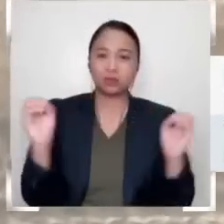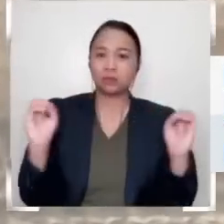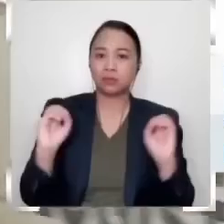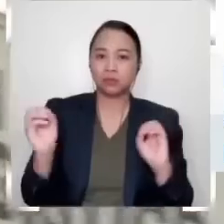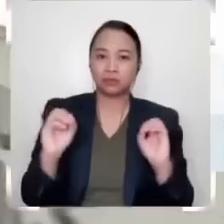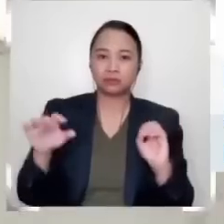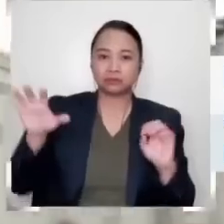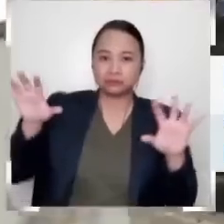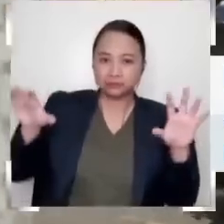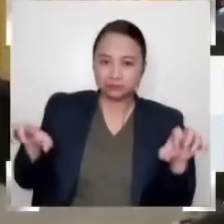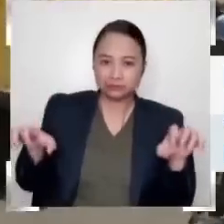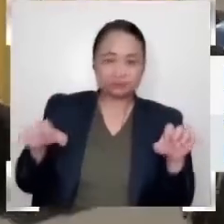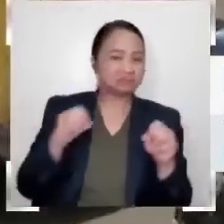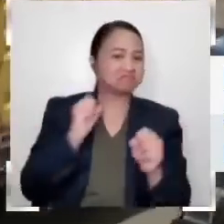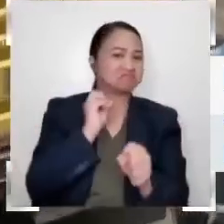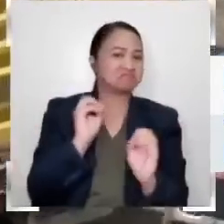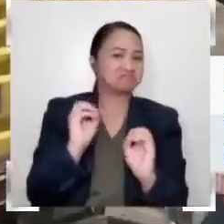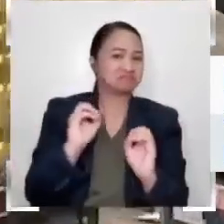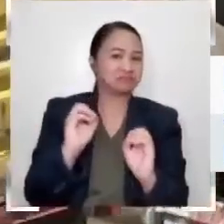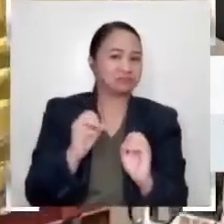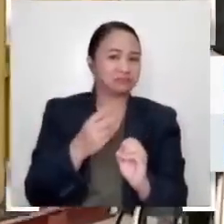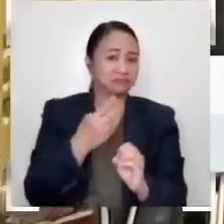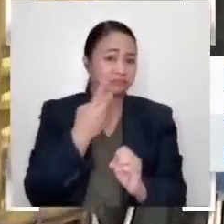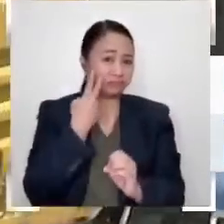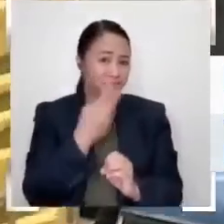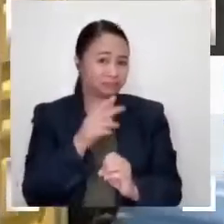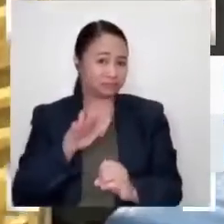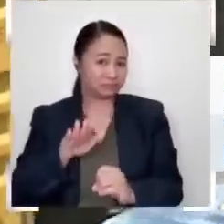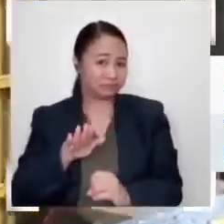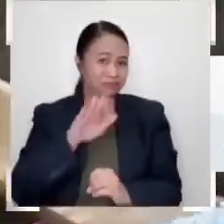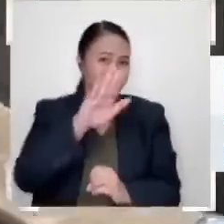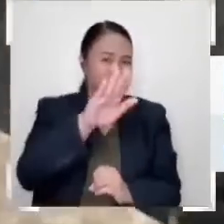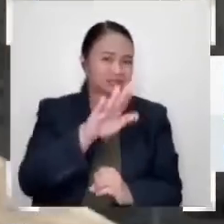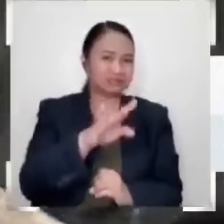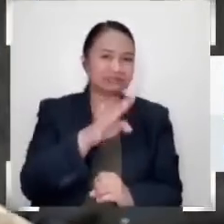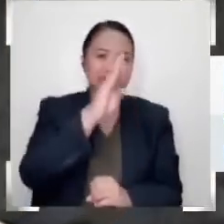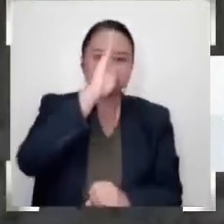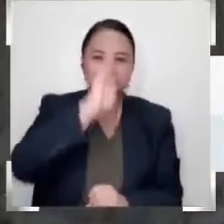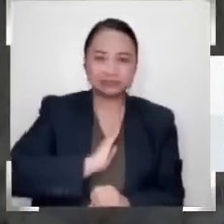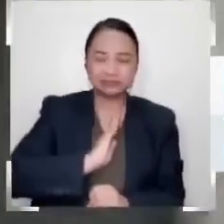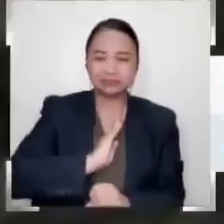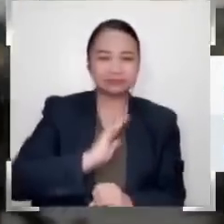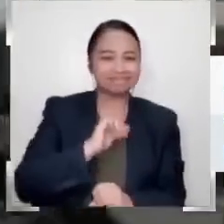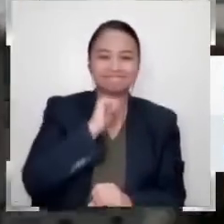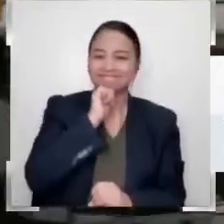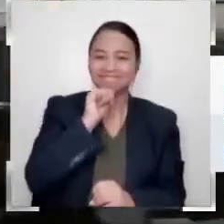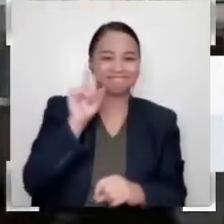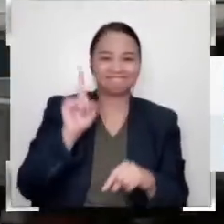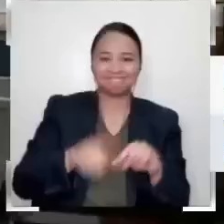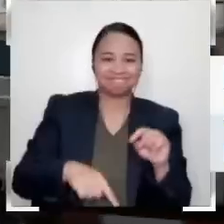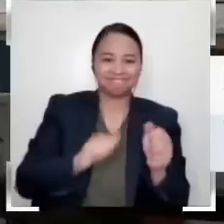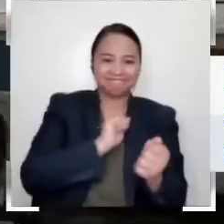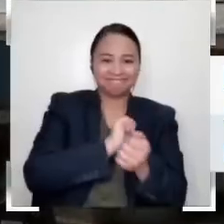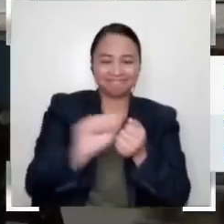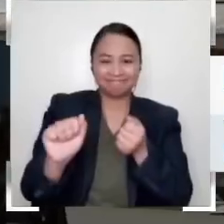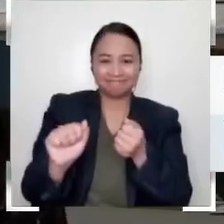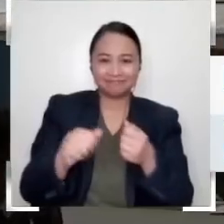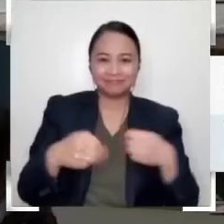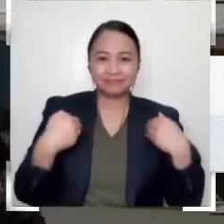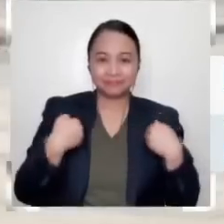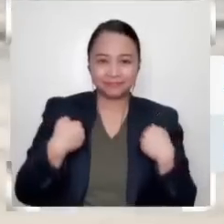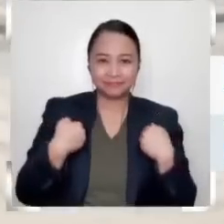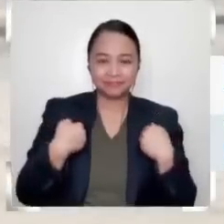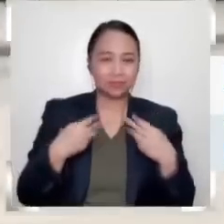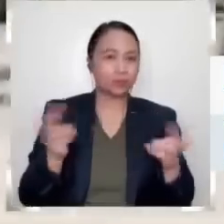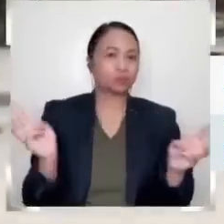makakapitan. Ang on-ramp nga nito, putol na at hindi na madaanan. Mas malala naman ang sitwasyon